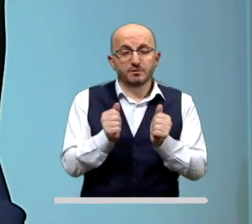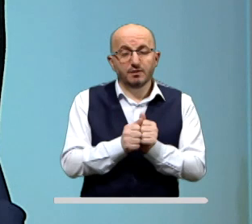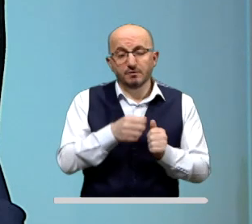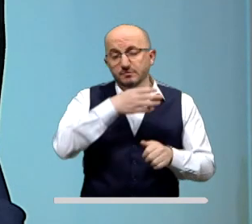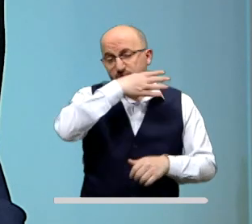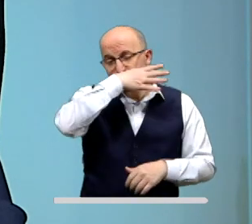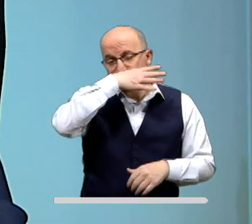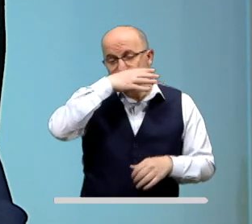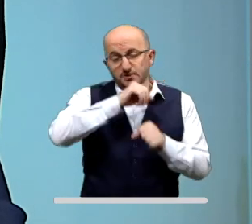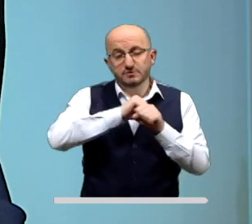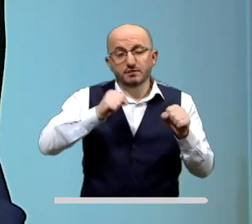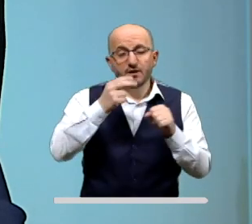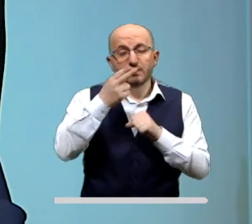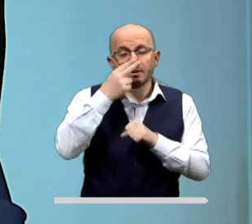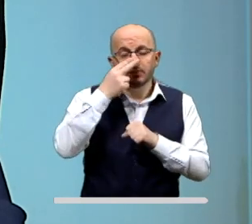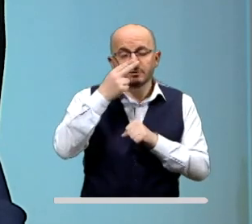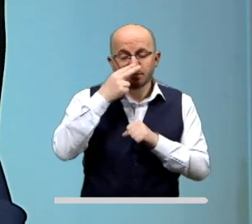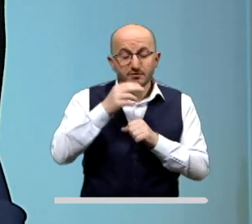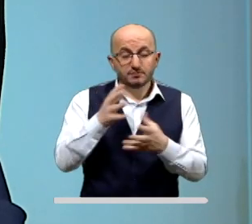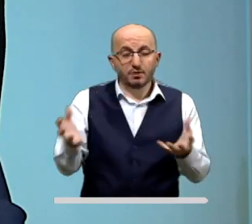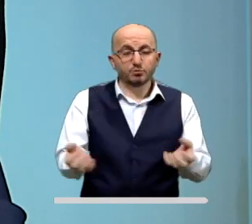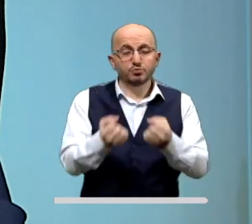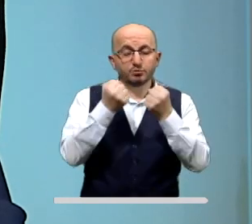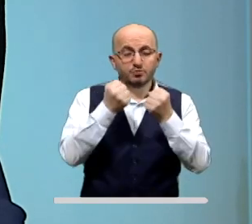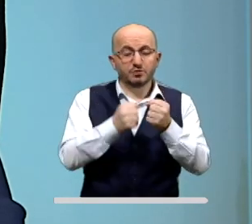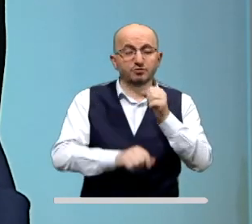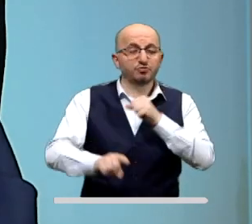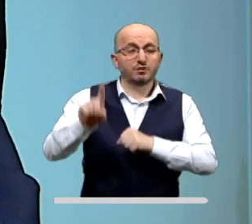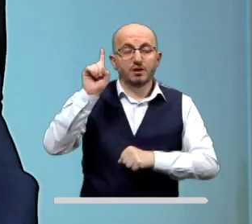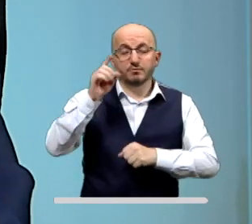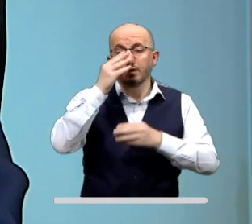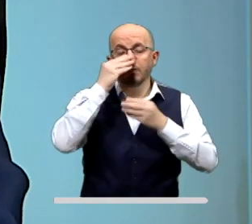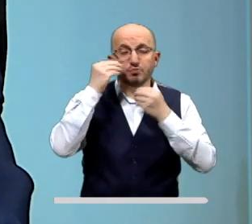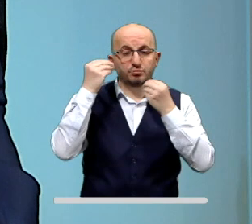bu zarara alışkanlıktan kurtulmasını cenab-ı